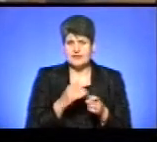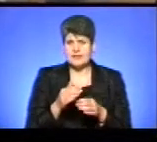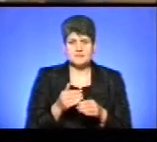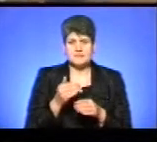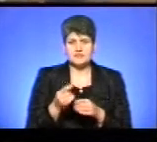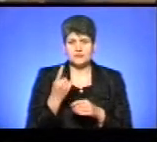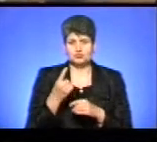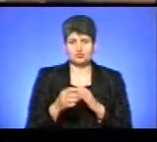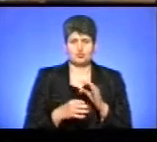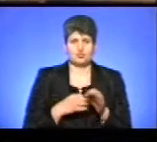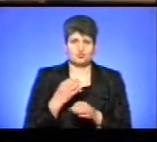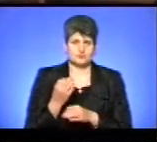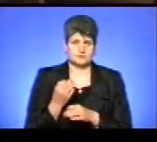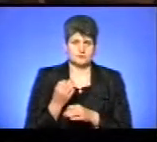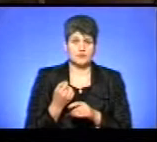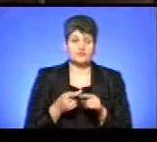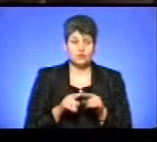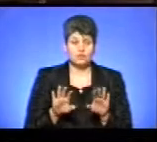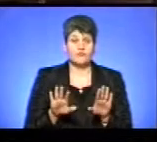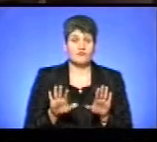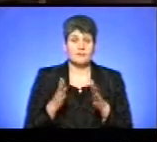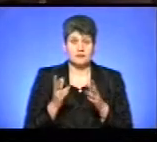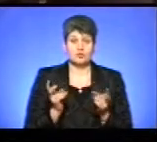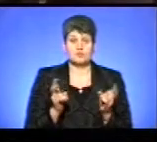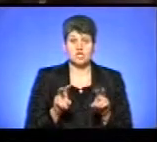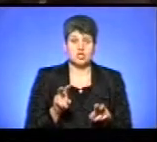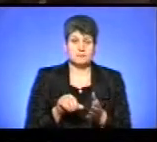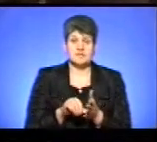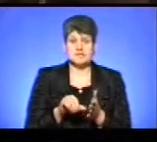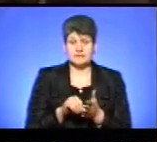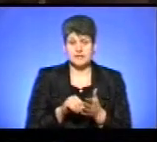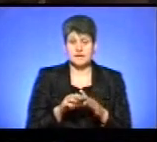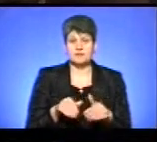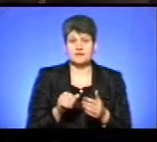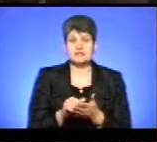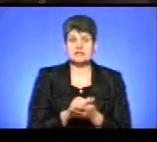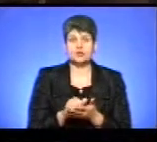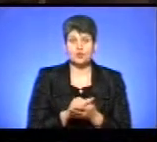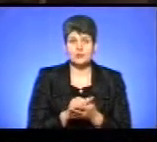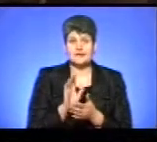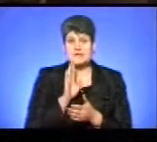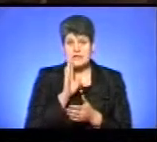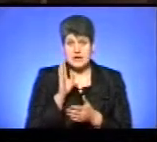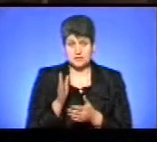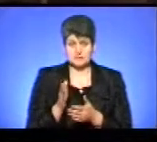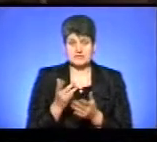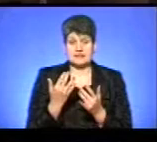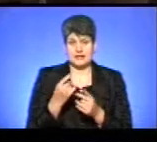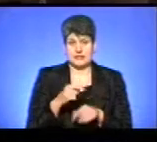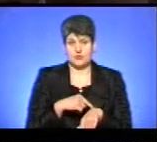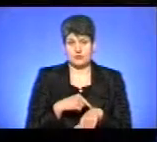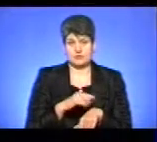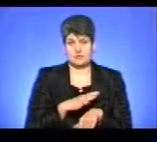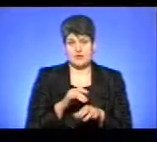пізніше, ніж за одну добу. В даному випадку прийшли представники подавати документи зранку, тобто, що за кілька годин